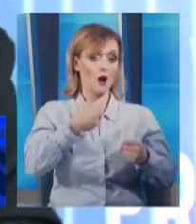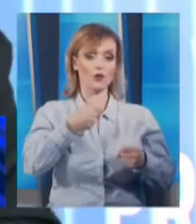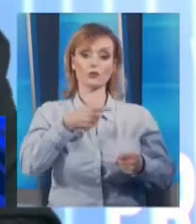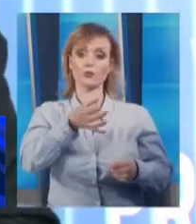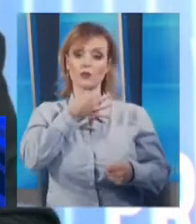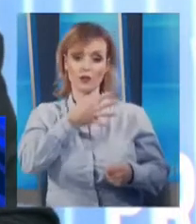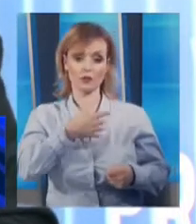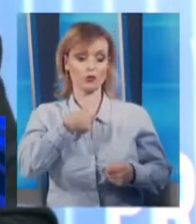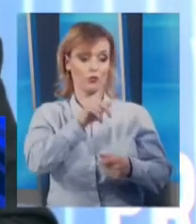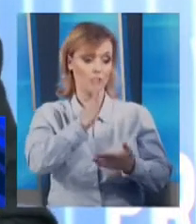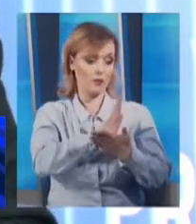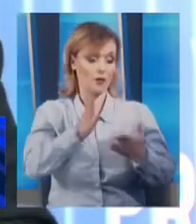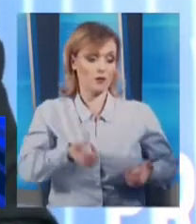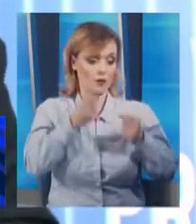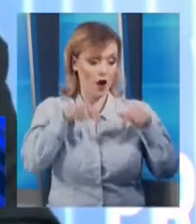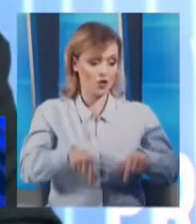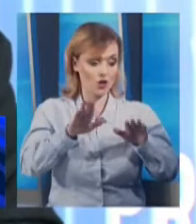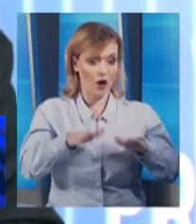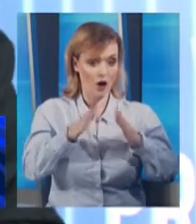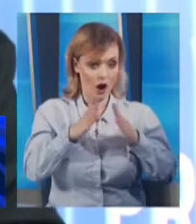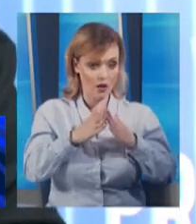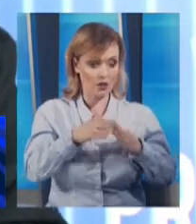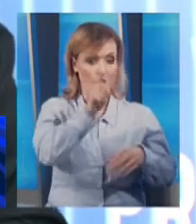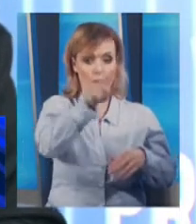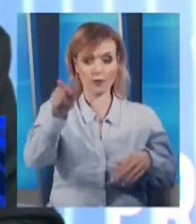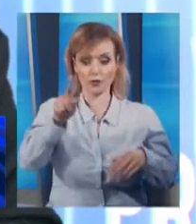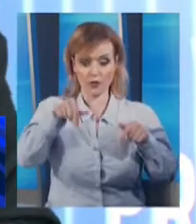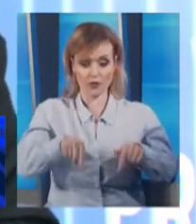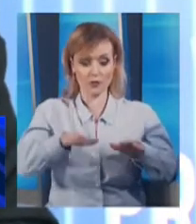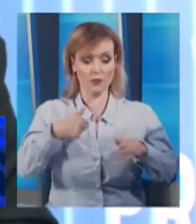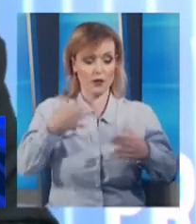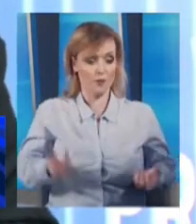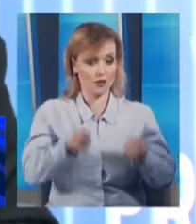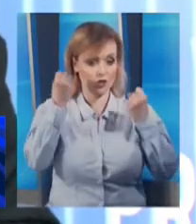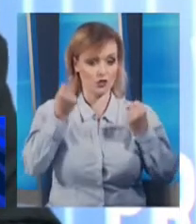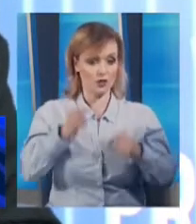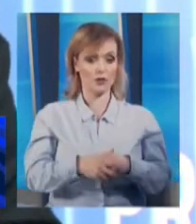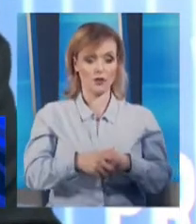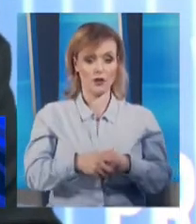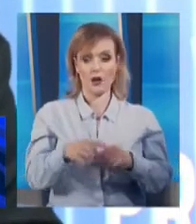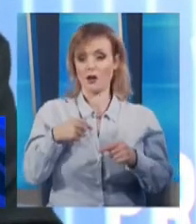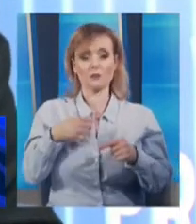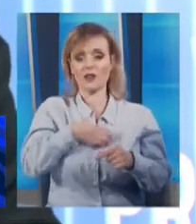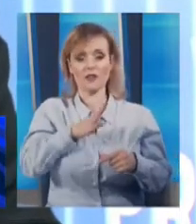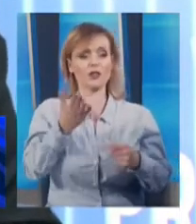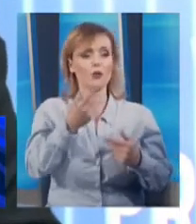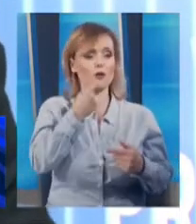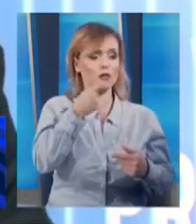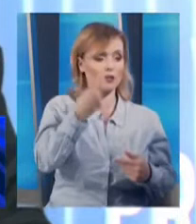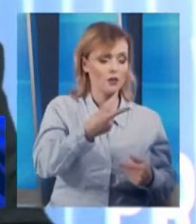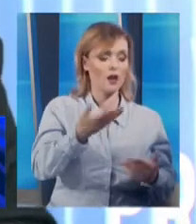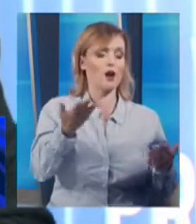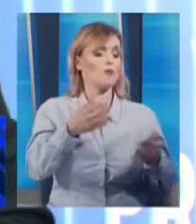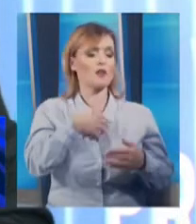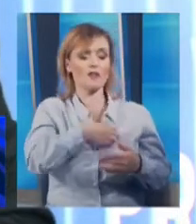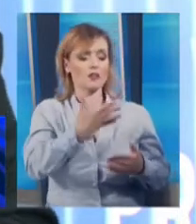este să am sprijinul aici acasă a alegătorilor, a concetățenilor mei, indiferent de limba pe care o vorbesc, indiferent de biserica în care